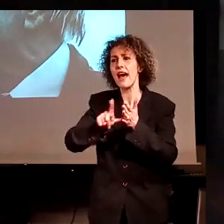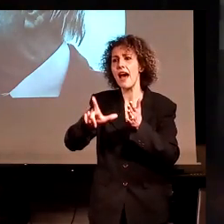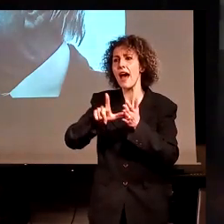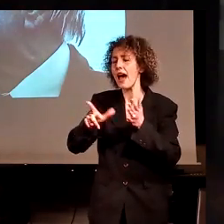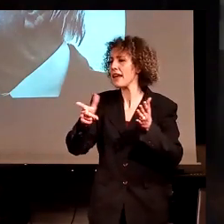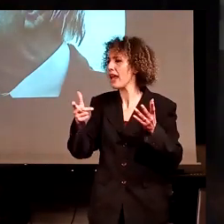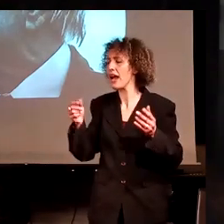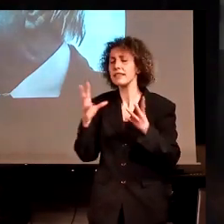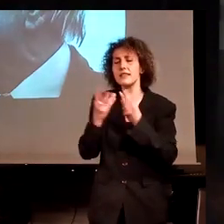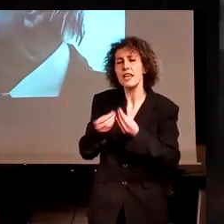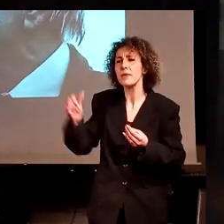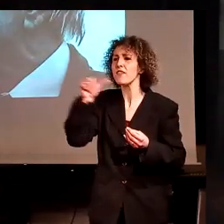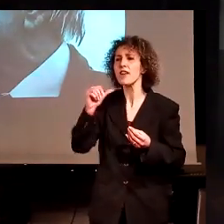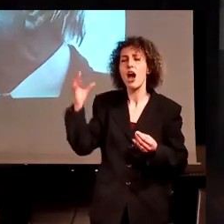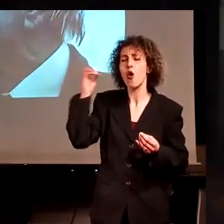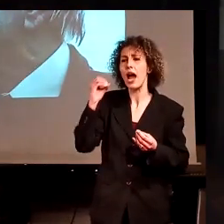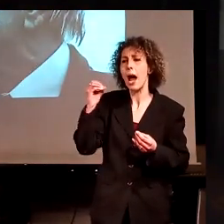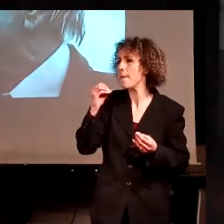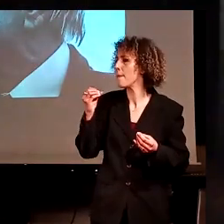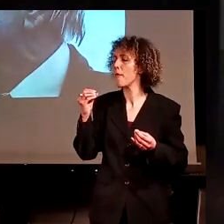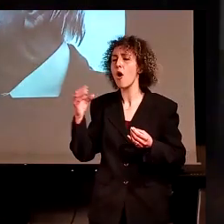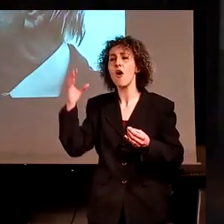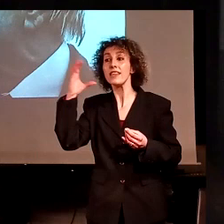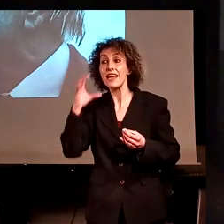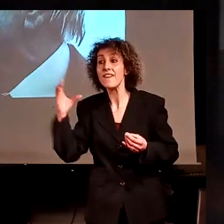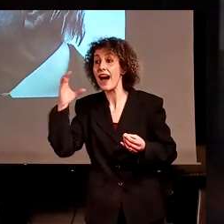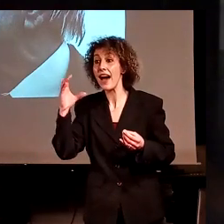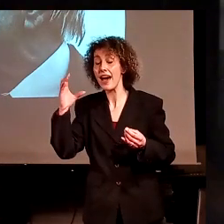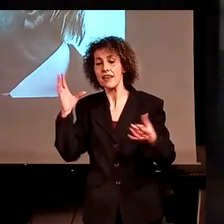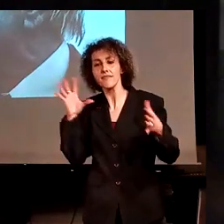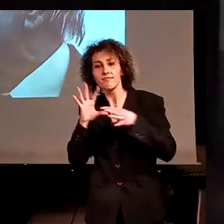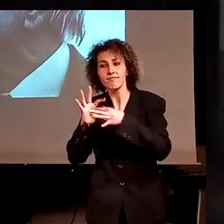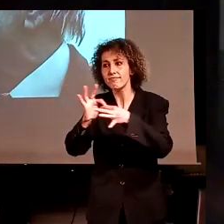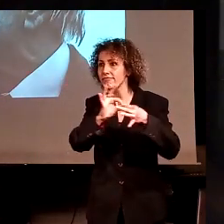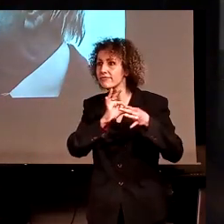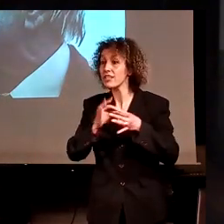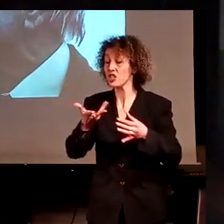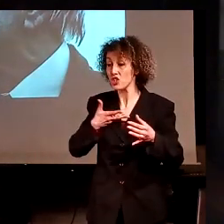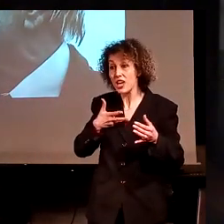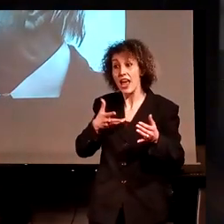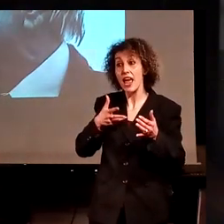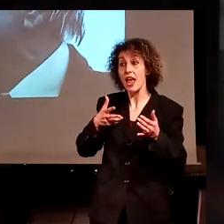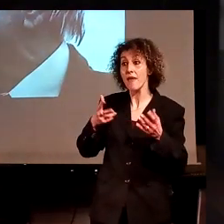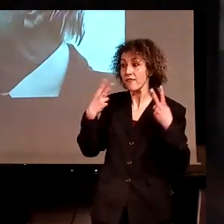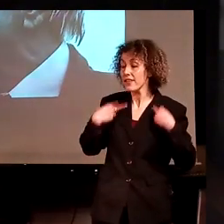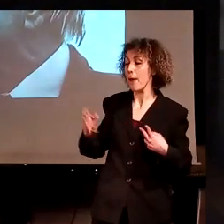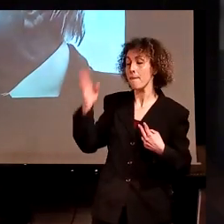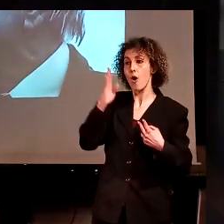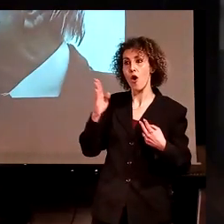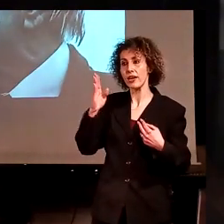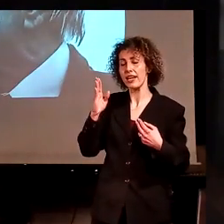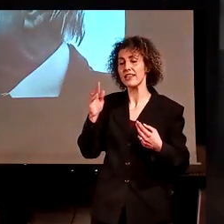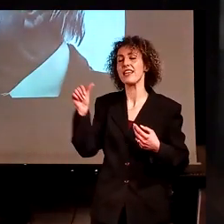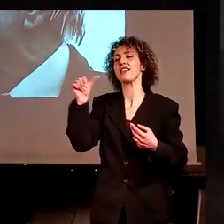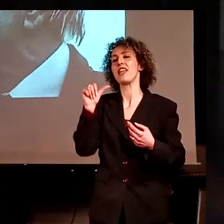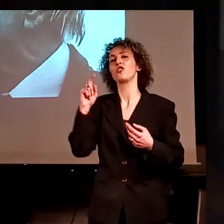silvina ocampo con adolfo bioy casares insomma c'è davvero la biografia di borges a sergio garufi il compito di